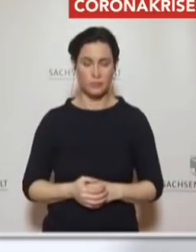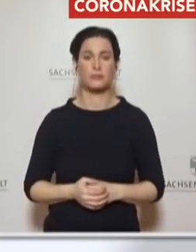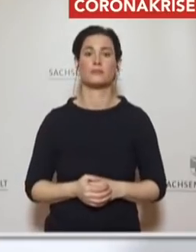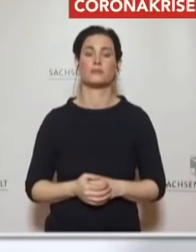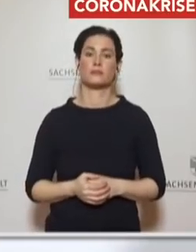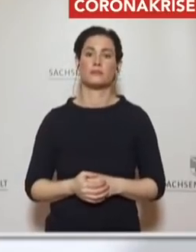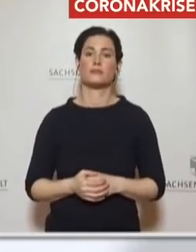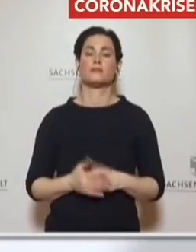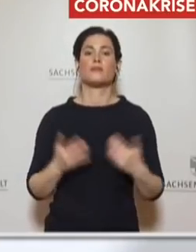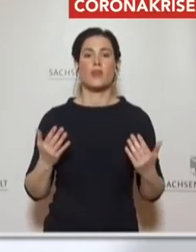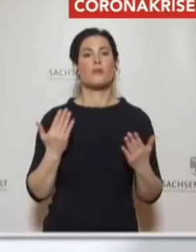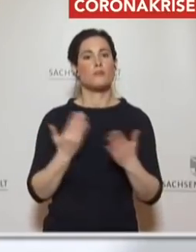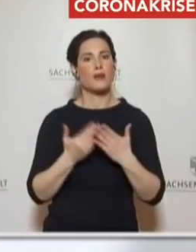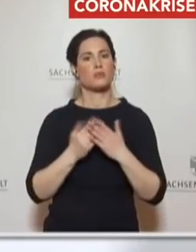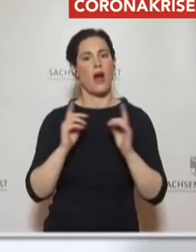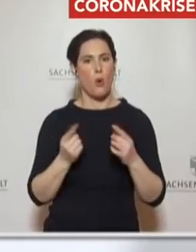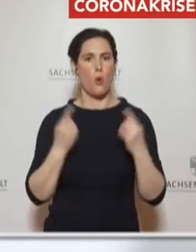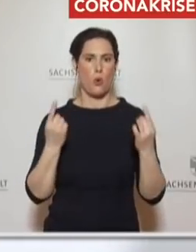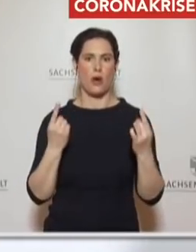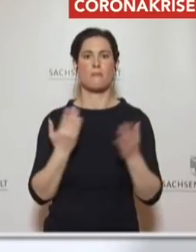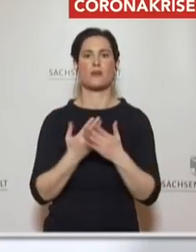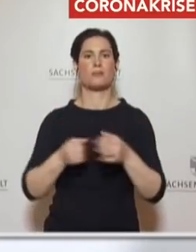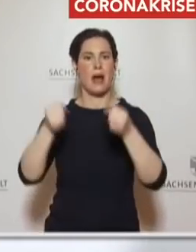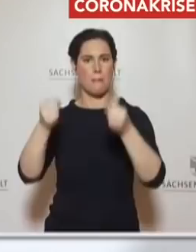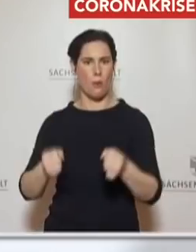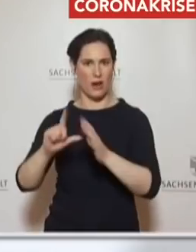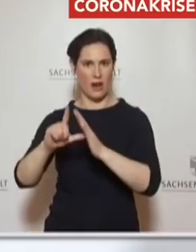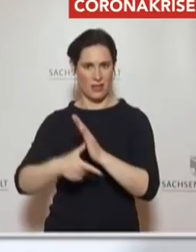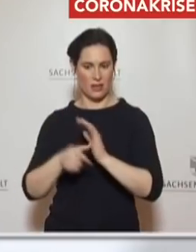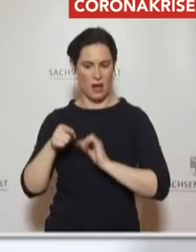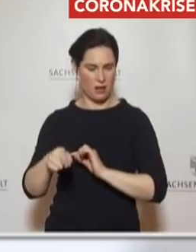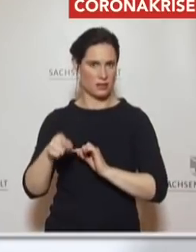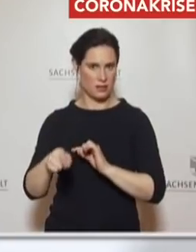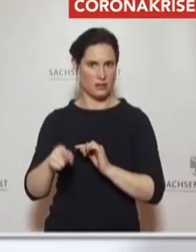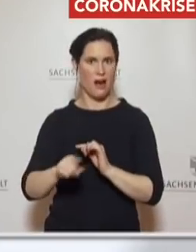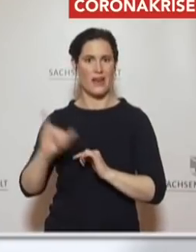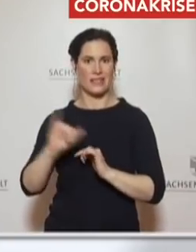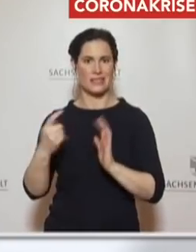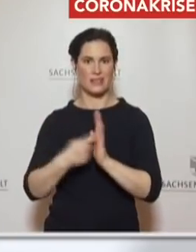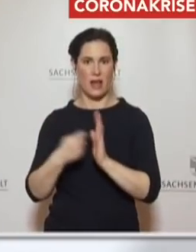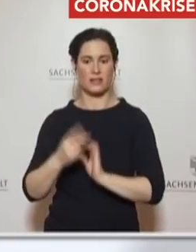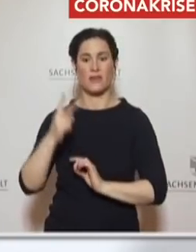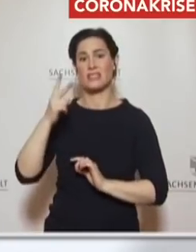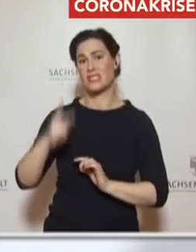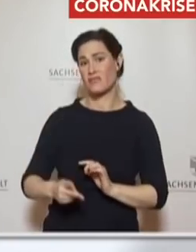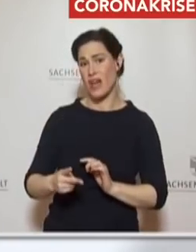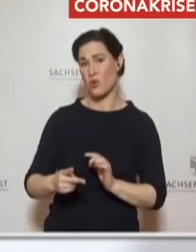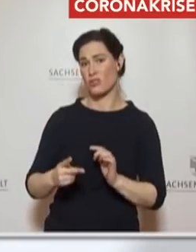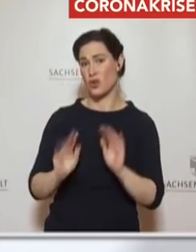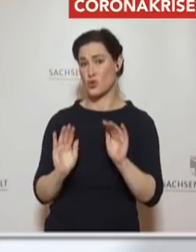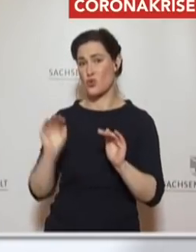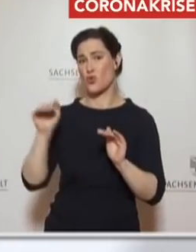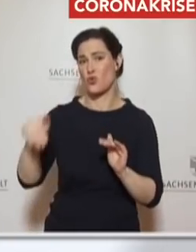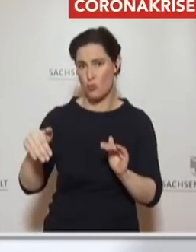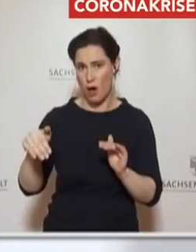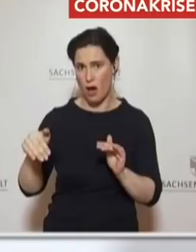zwar auch dort, wo wir wie im Burgenlandkreis die Inzidenz von 200 überschritten haben. Dort haben wir ja